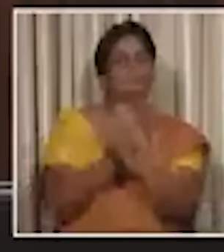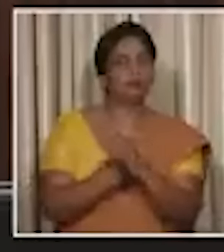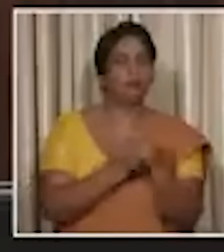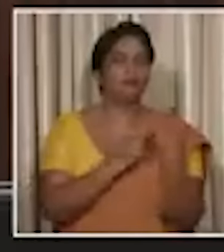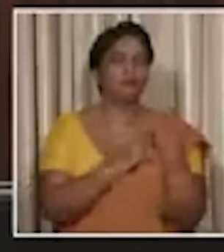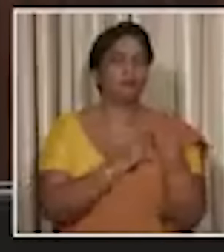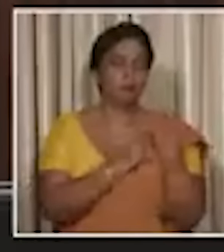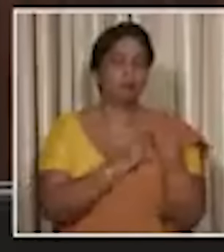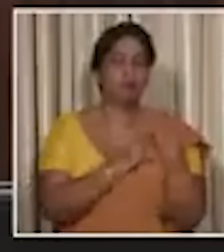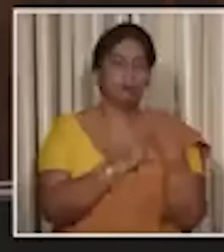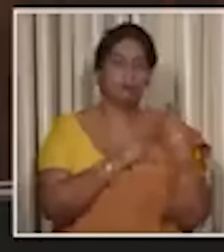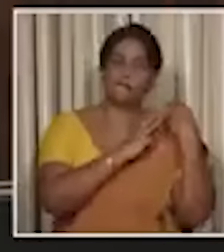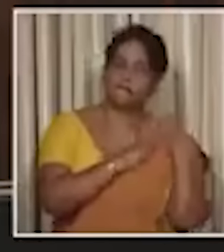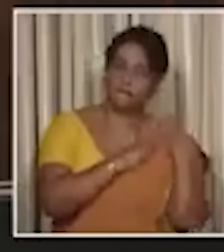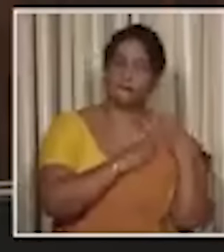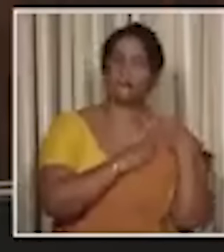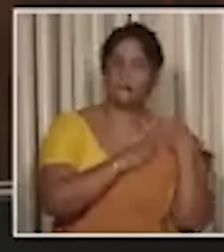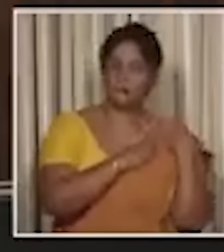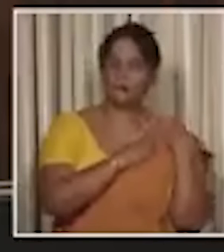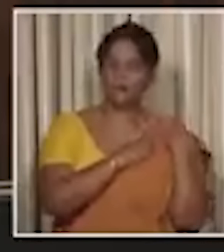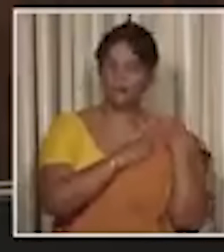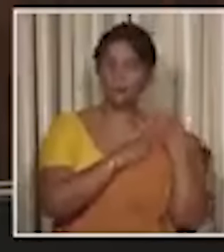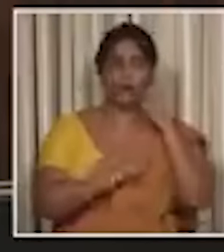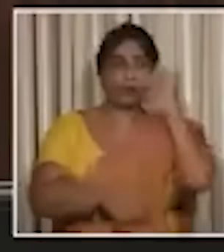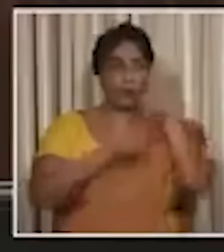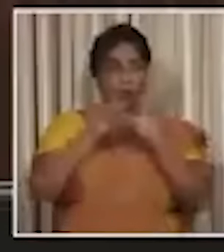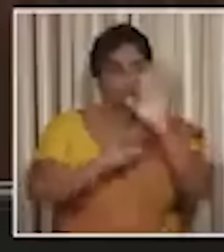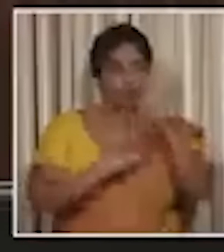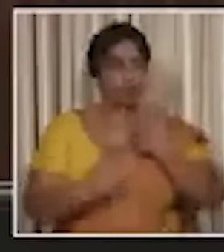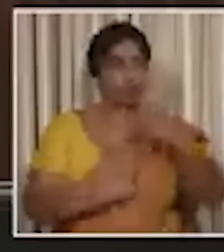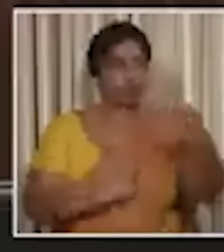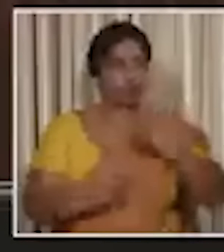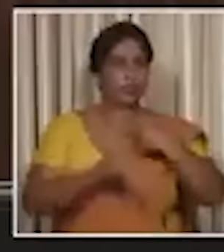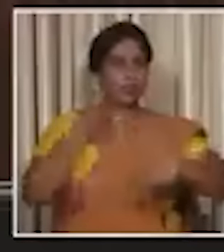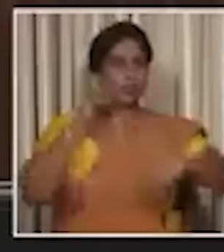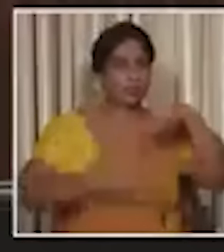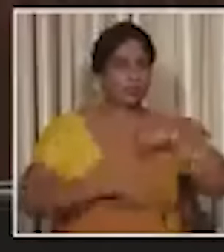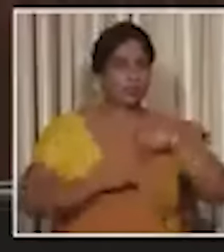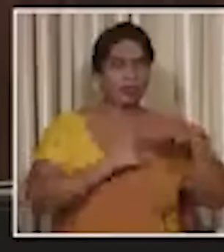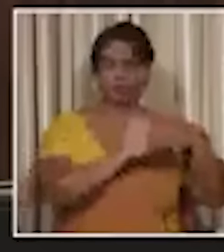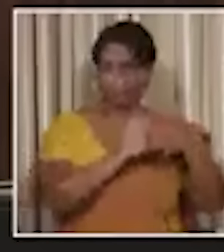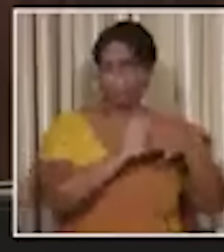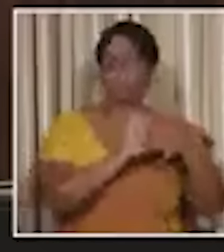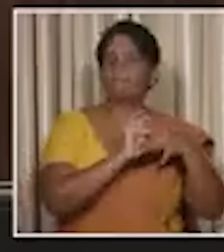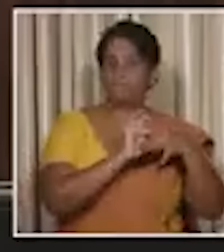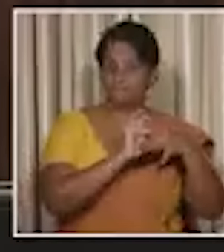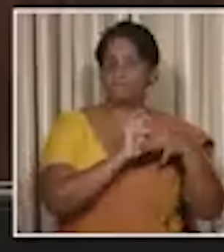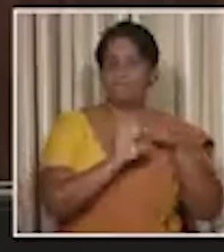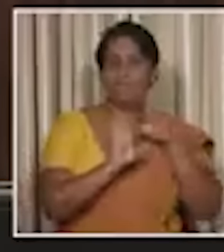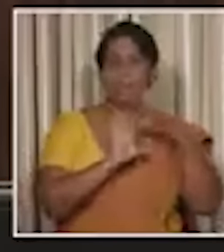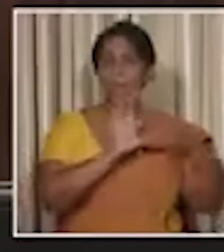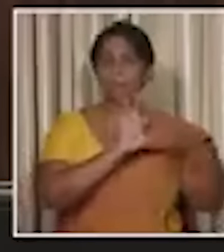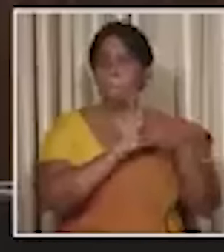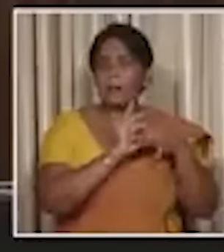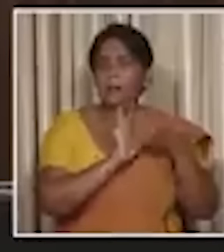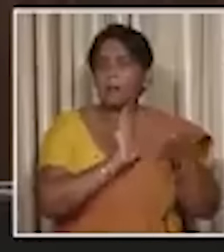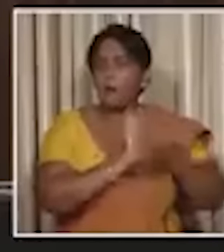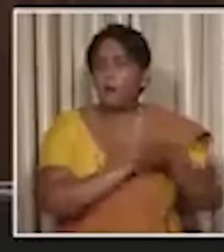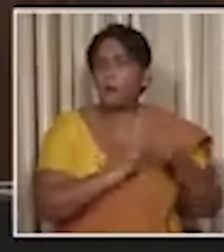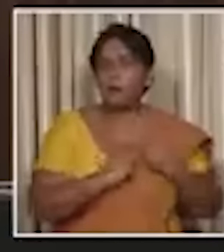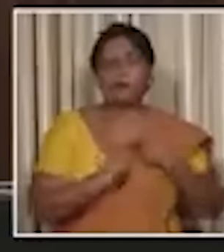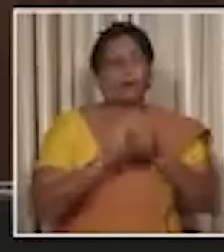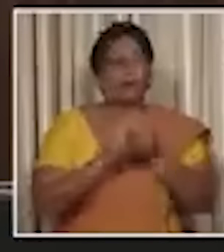சிட்னவா வக வினோ ஜனதாவசா அப்பி அத்தர மெத்திவர்னதி பெந்தீமக் கத்தி வினோ ஏ பெந்தீம தமாய்